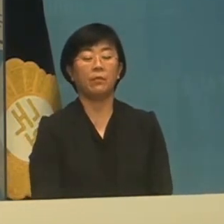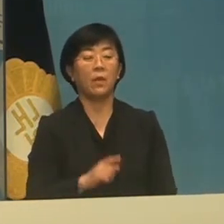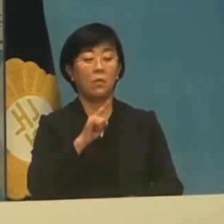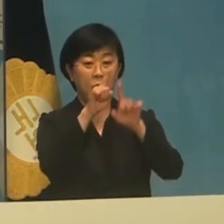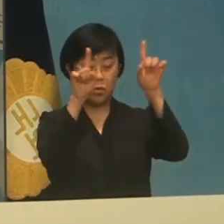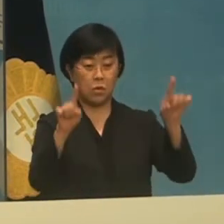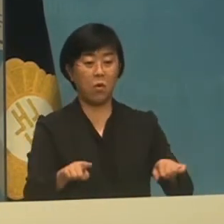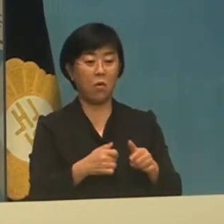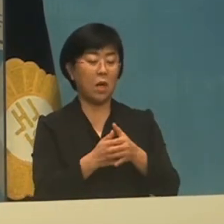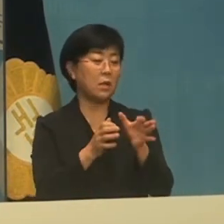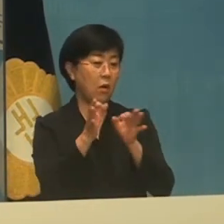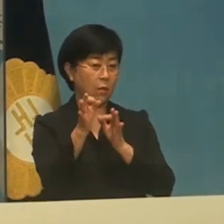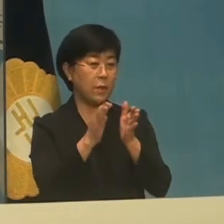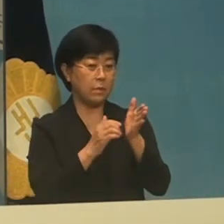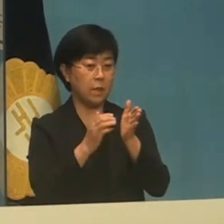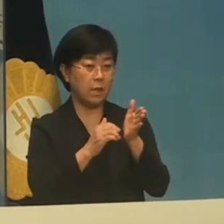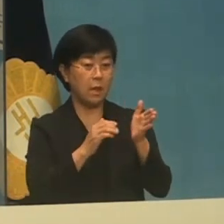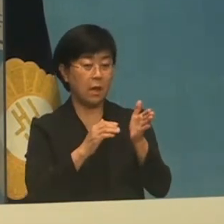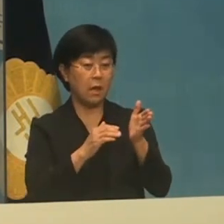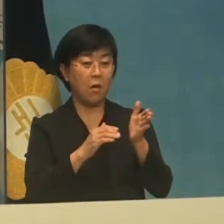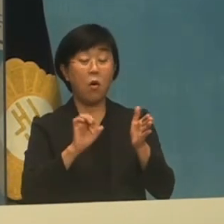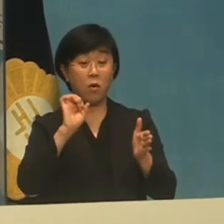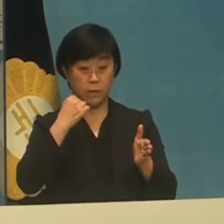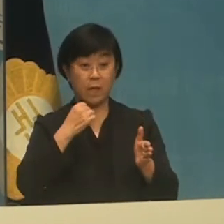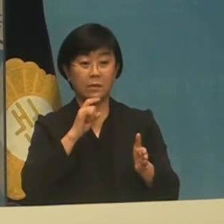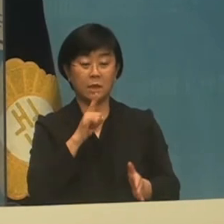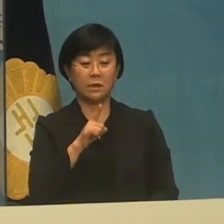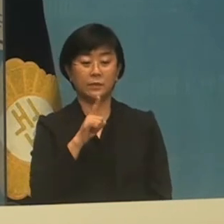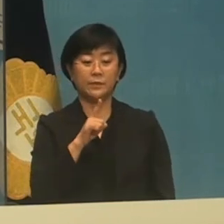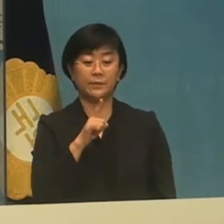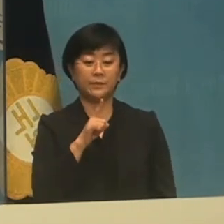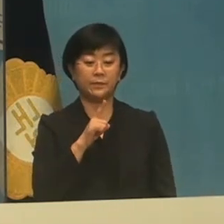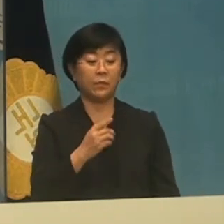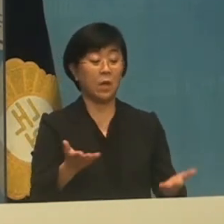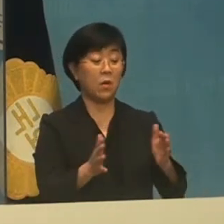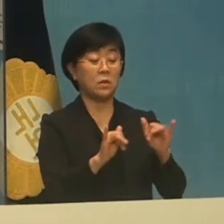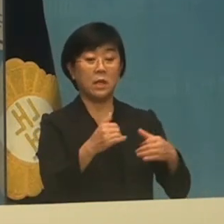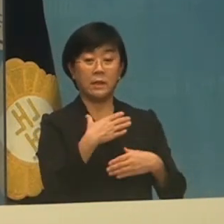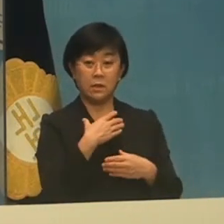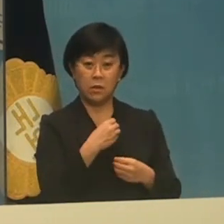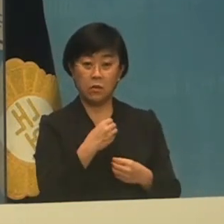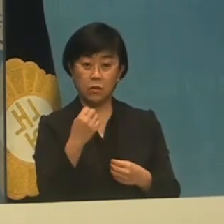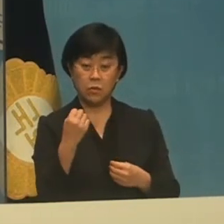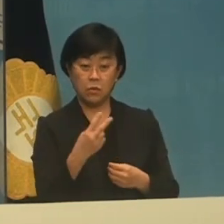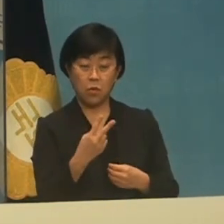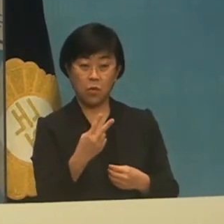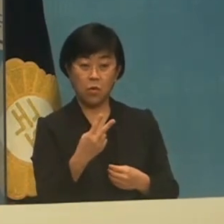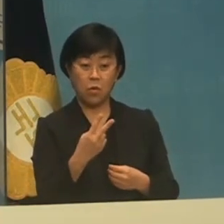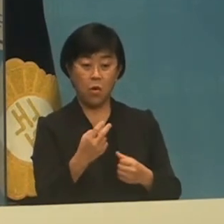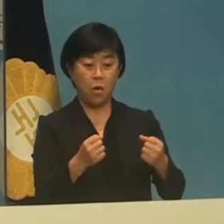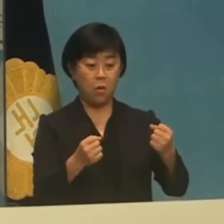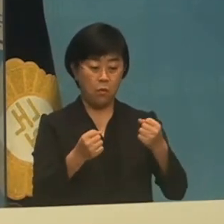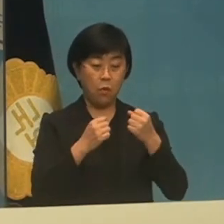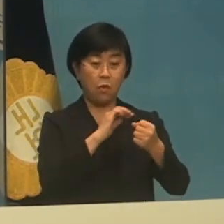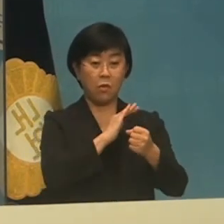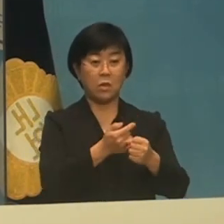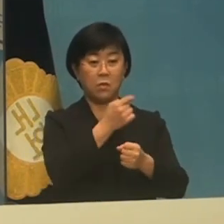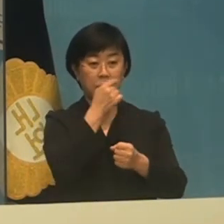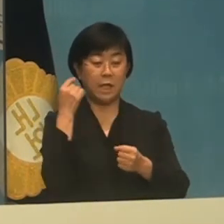보고서가 영업비밀에 해당한다고 보기 어렵다. 근로자들의 안전 및 보건권의